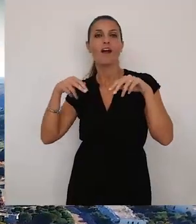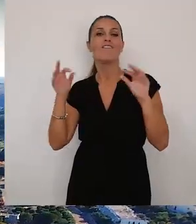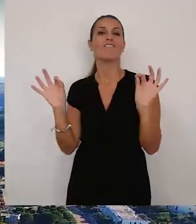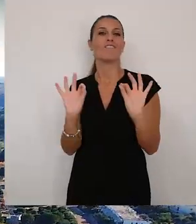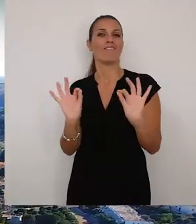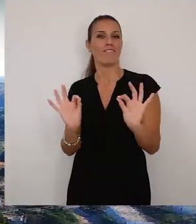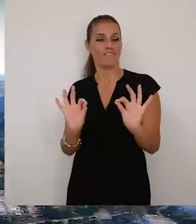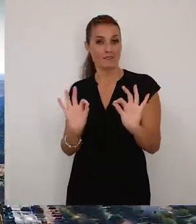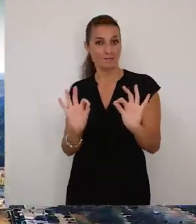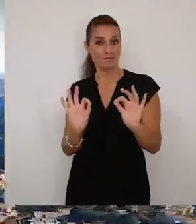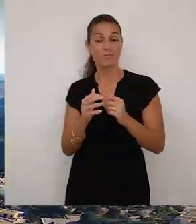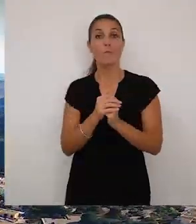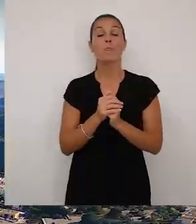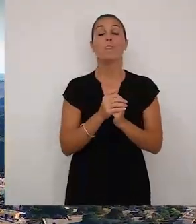Terme.